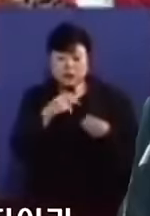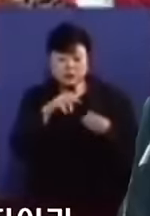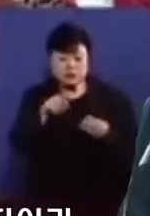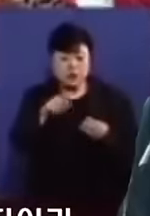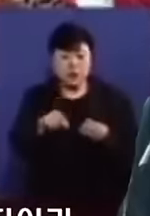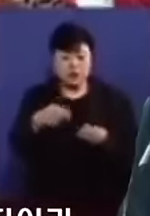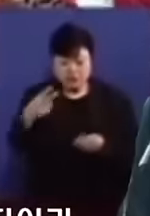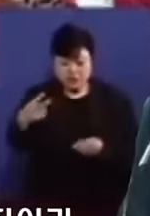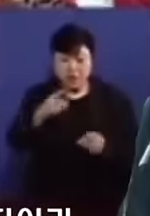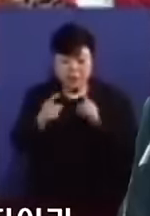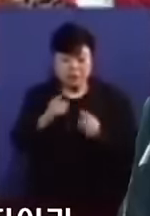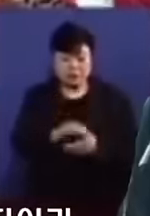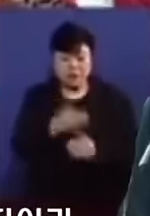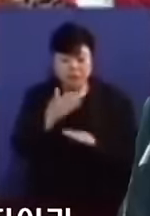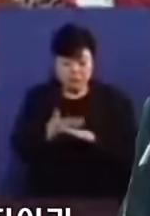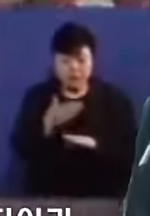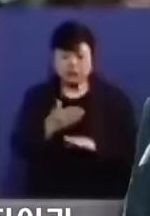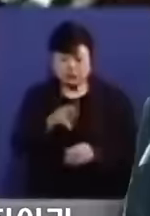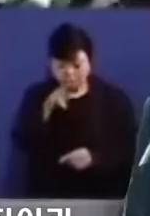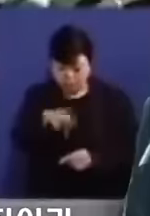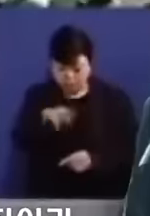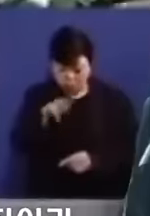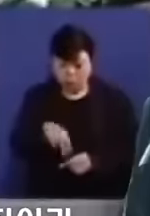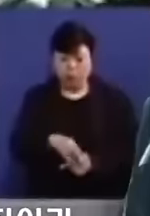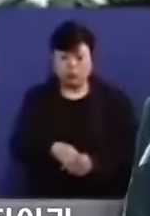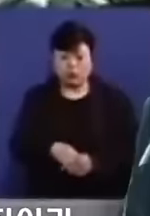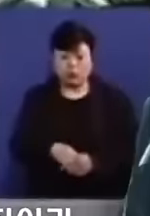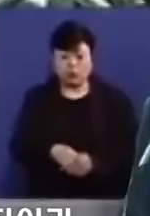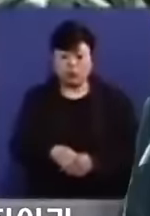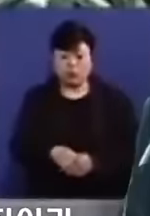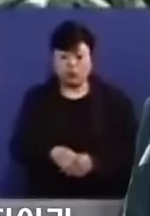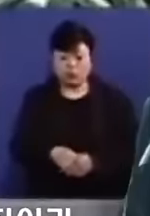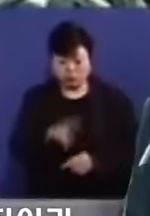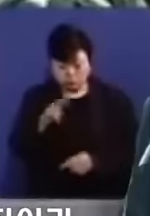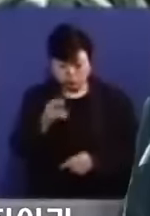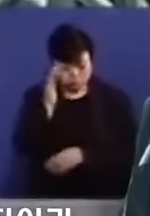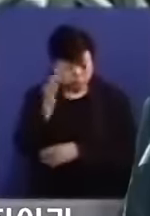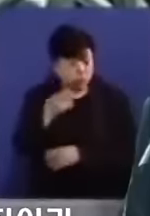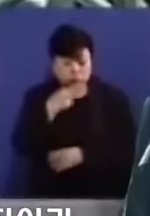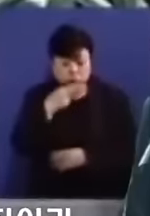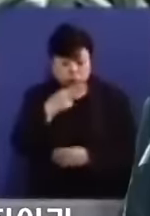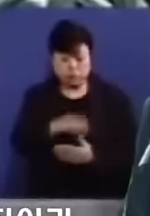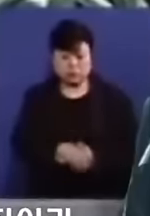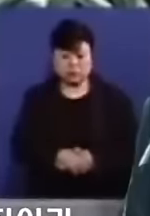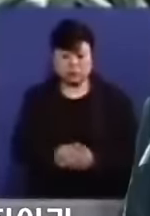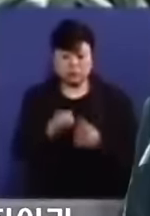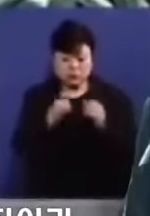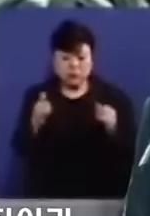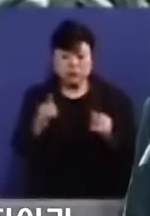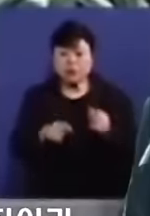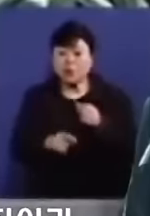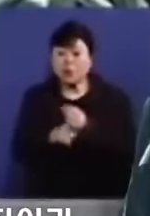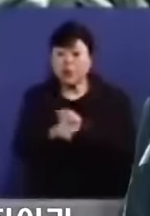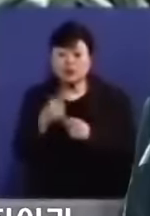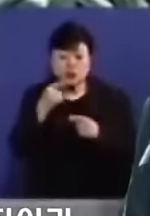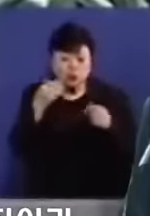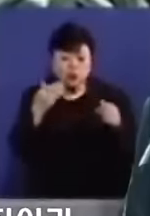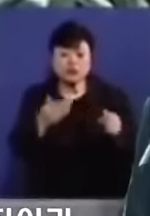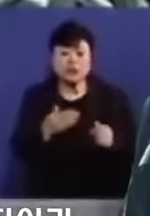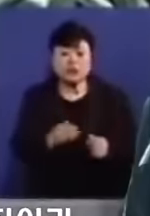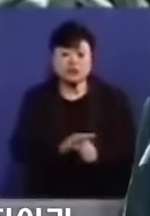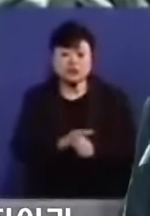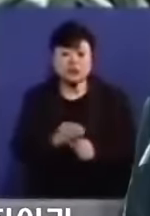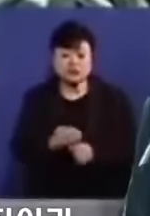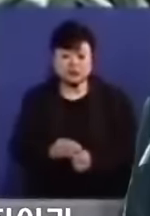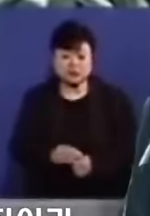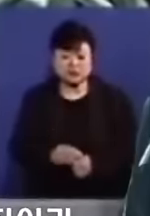것입니다. 다른 사람들은 읽어도 그것을 중심으로 설교하지 않았습니다. 사람들이 왜 조용기 너는 사랑하는